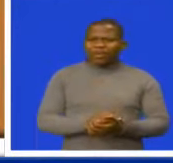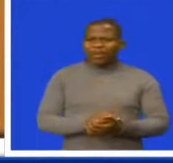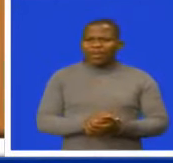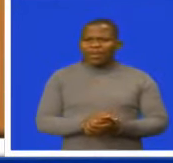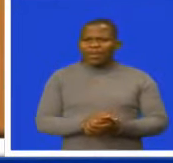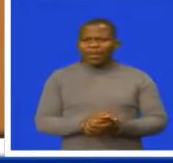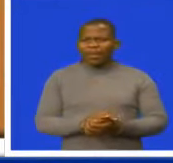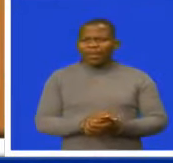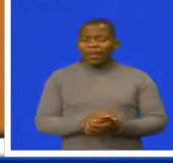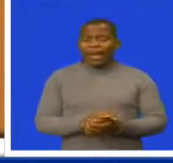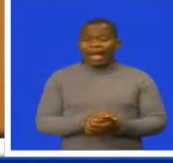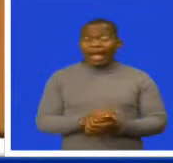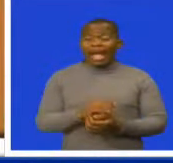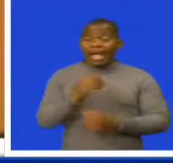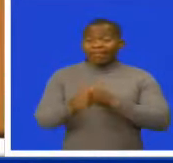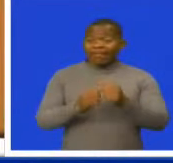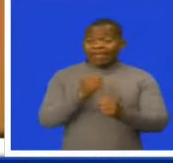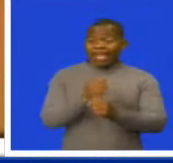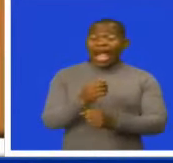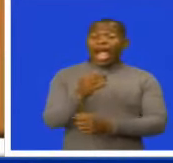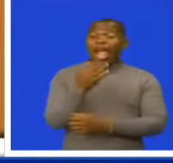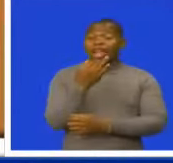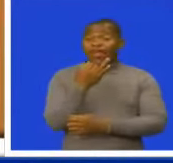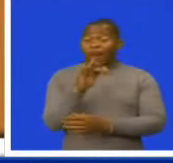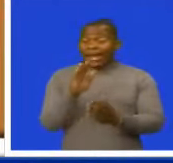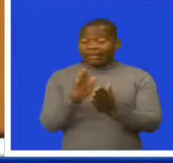somiso sa-2016 live